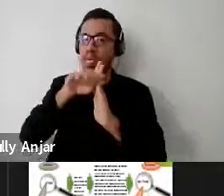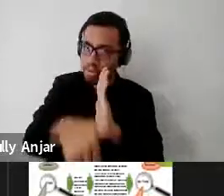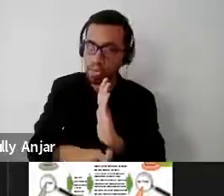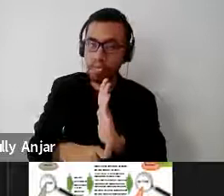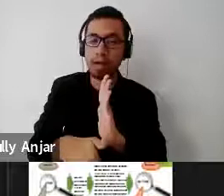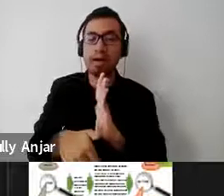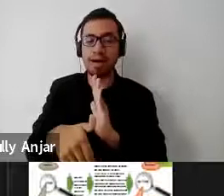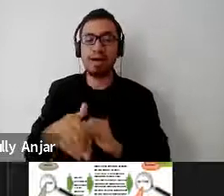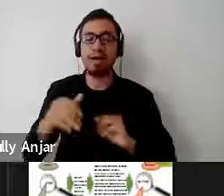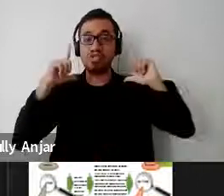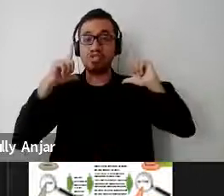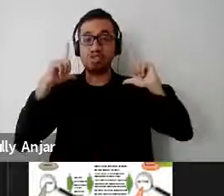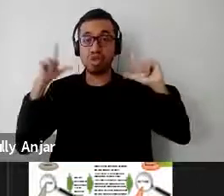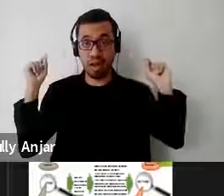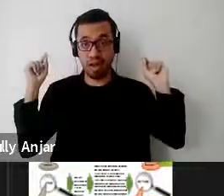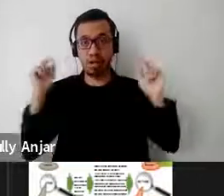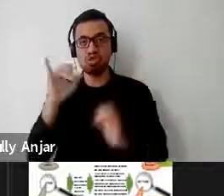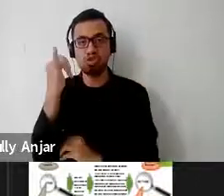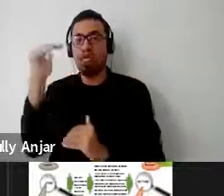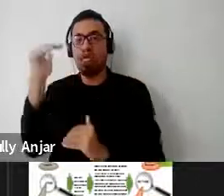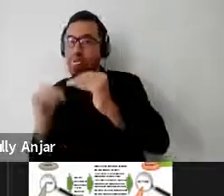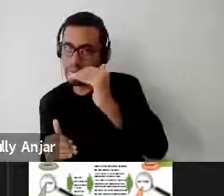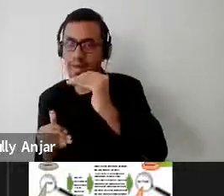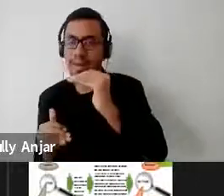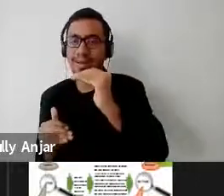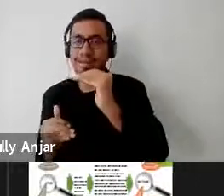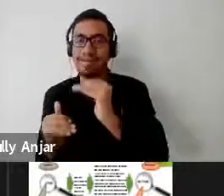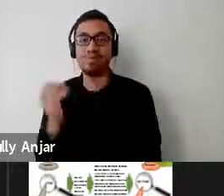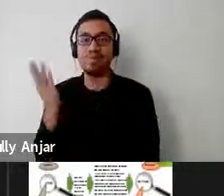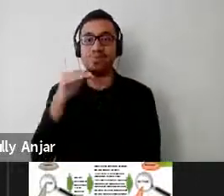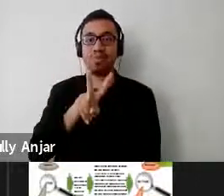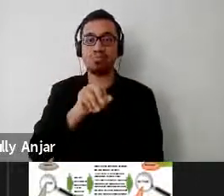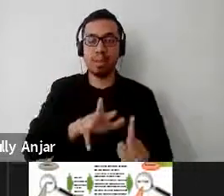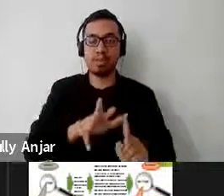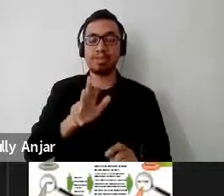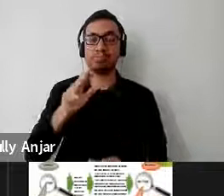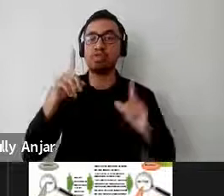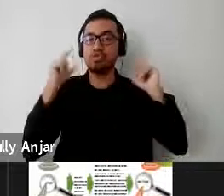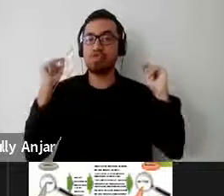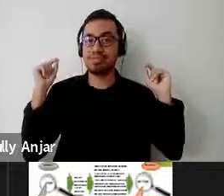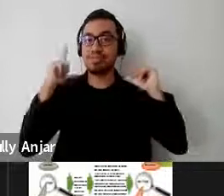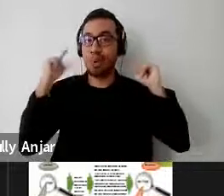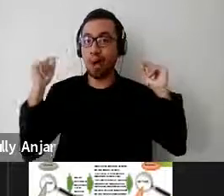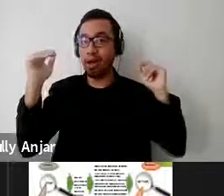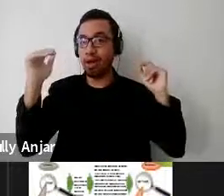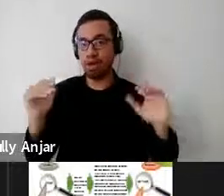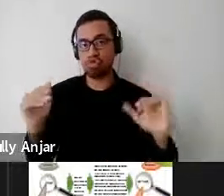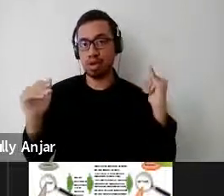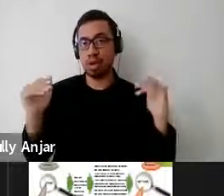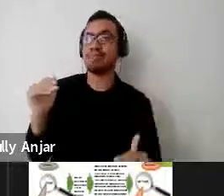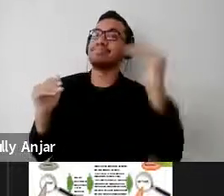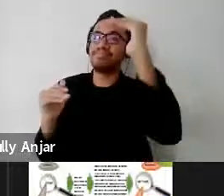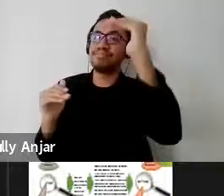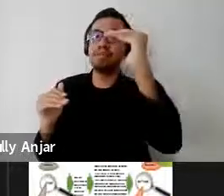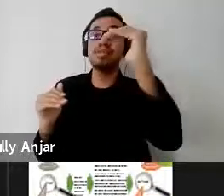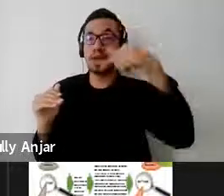di Jawa sekarang. Yang akhir tahun 2019 kita tertinggi di Jawa, menjadi yang paling rendah di Jawa karena minus. Saya